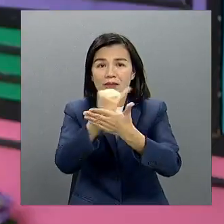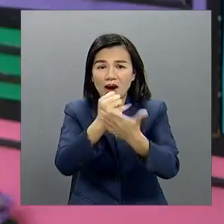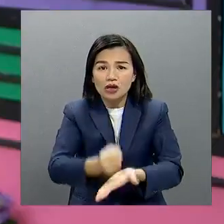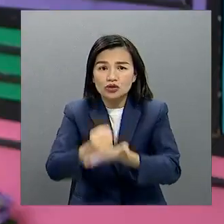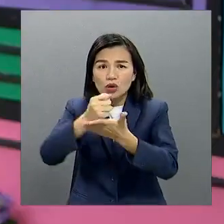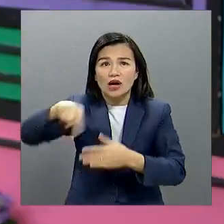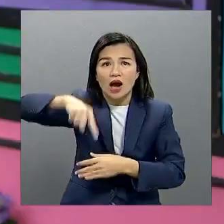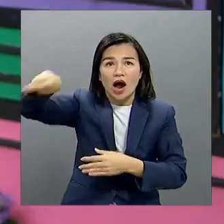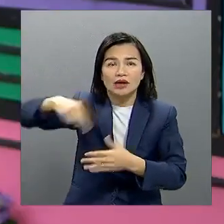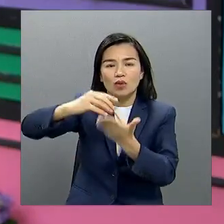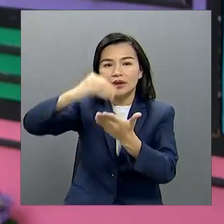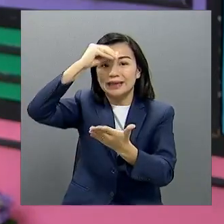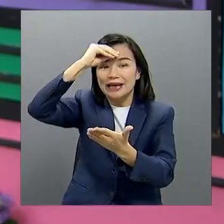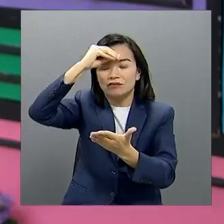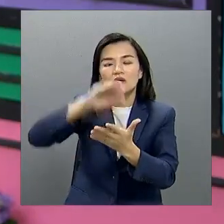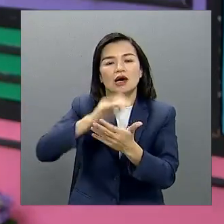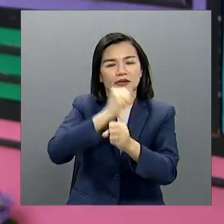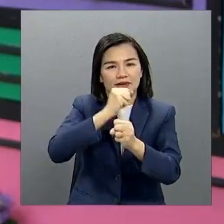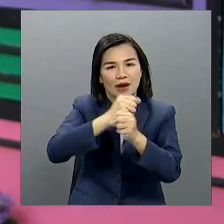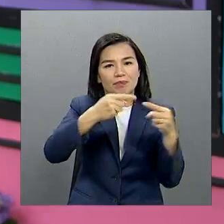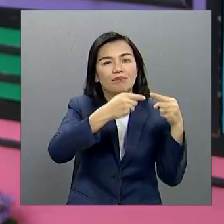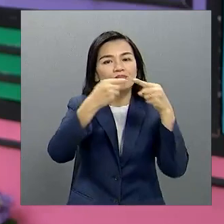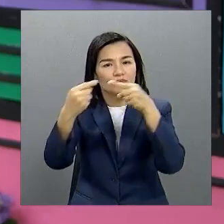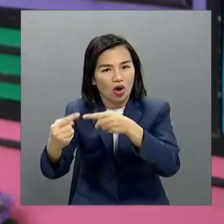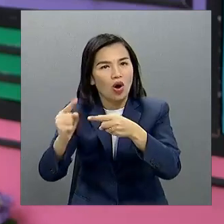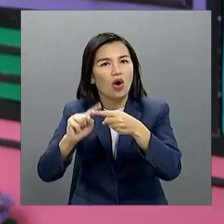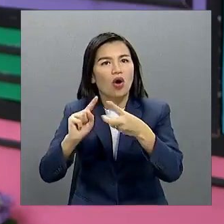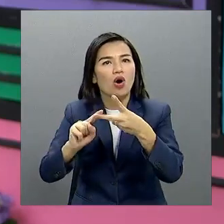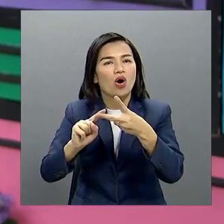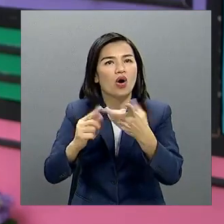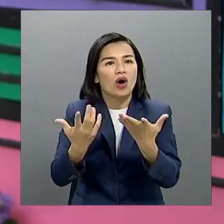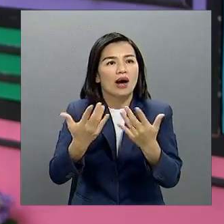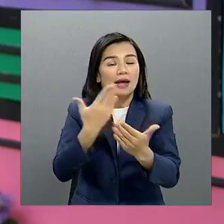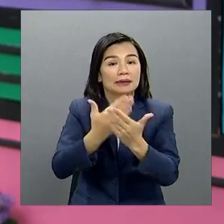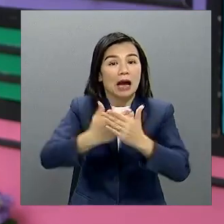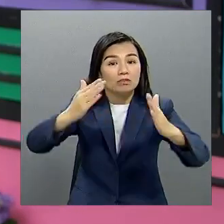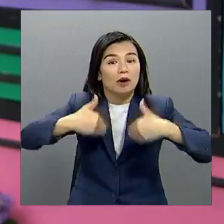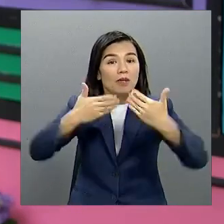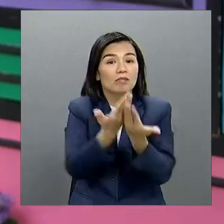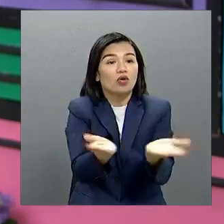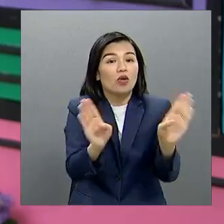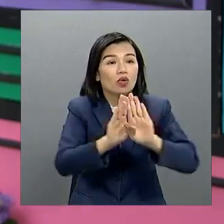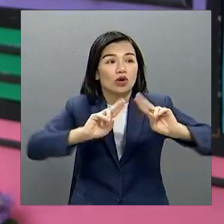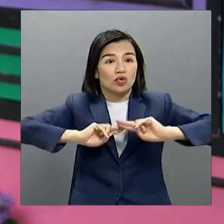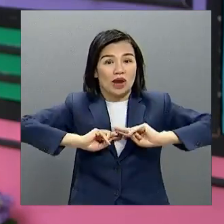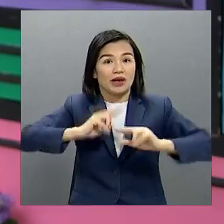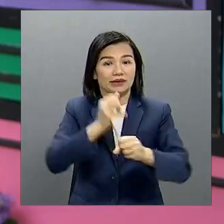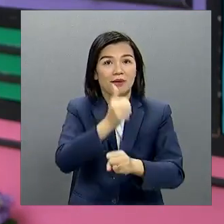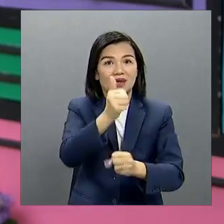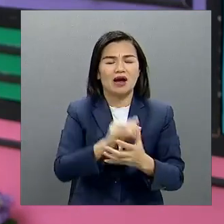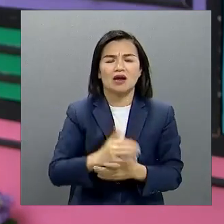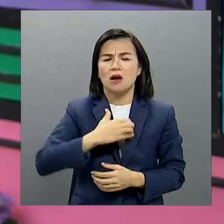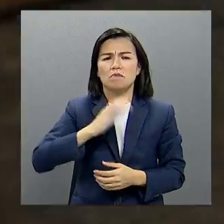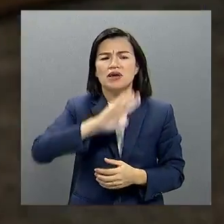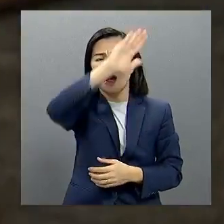ต่อยอดได้แล้วก็สามารถสร้างรายได้ให้กับครอบครัวหรือตนเองได้เราไม่อยากให้เขามาเรียนแค่อย